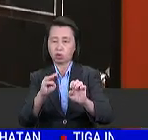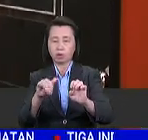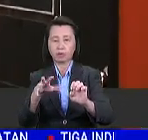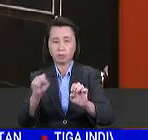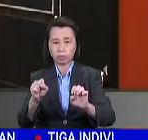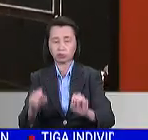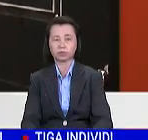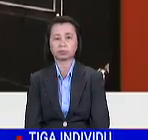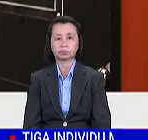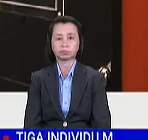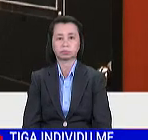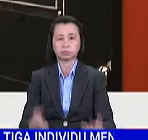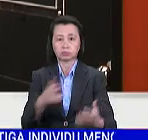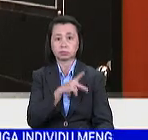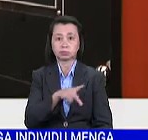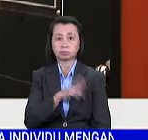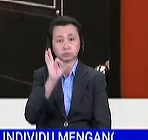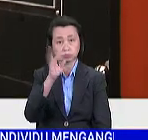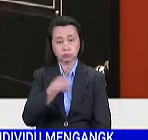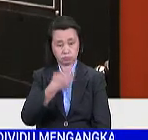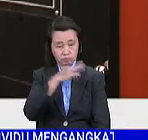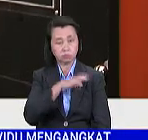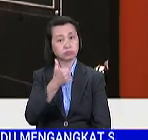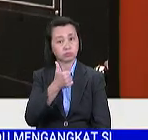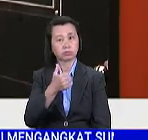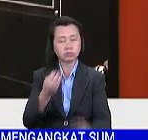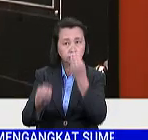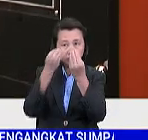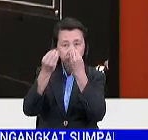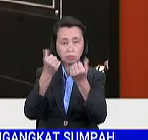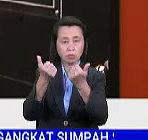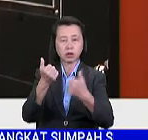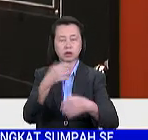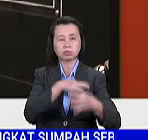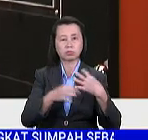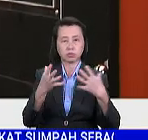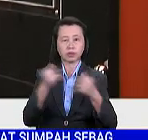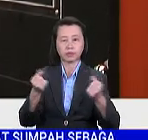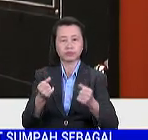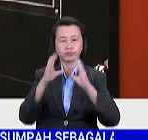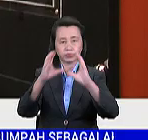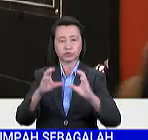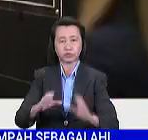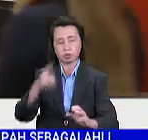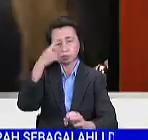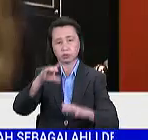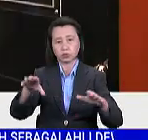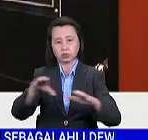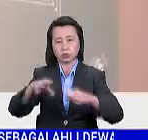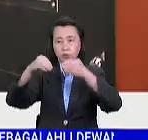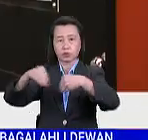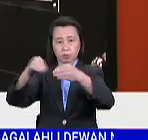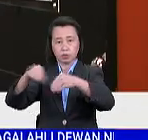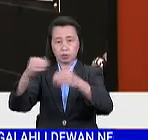secara pribadi banyak manfaat yang dapat pertama sekali dalam cara-cara untuk buat